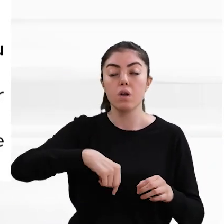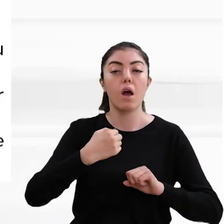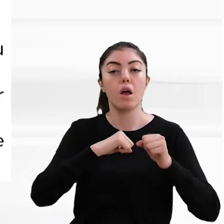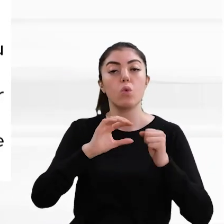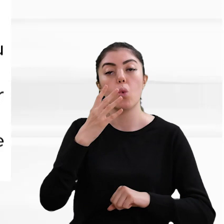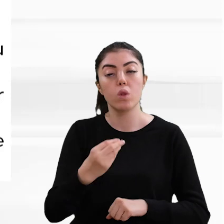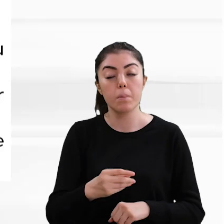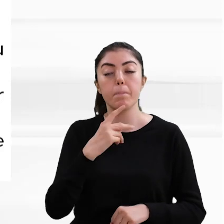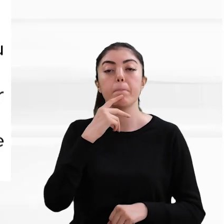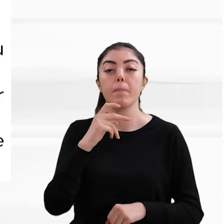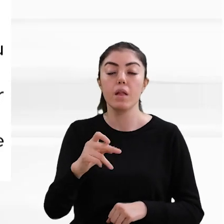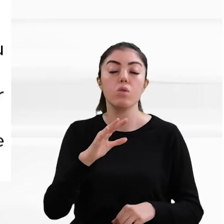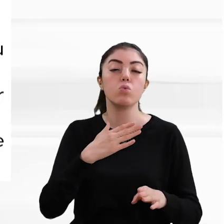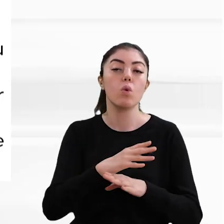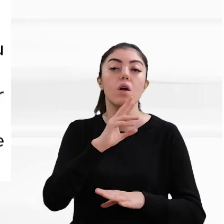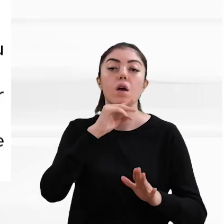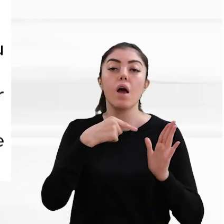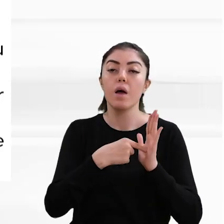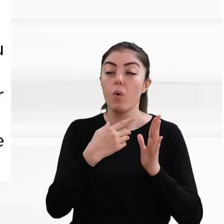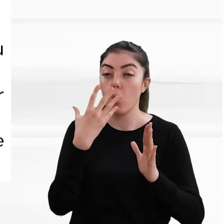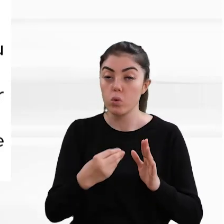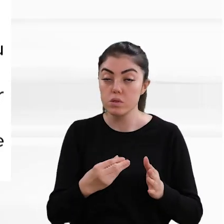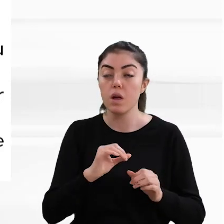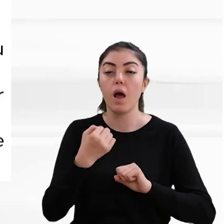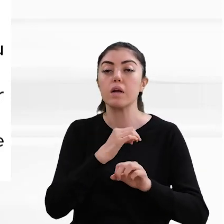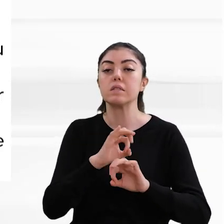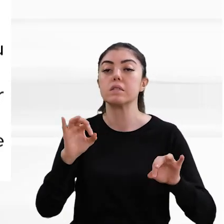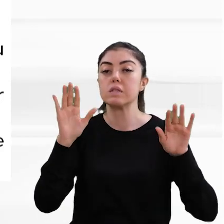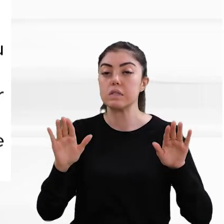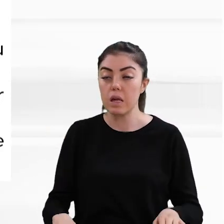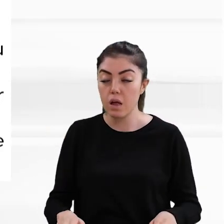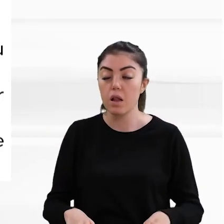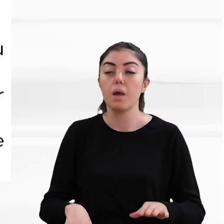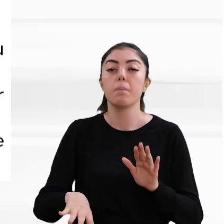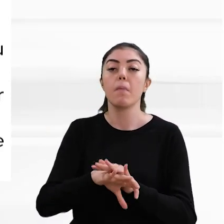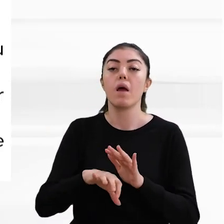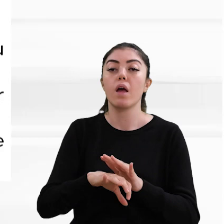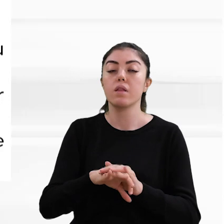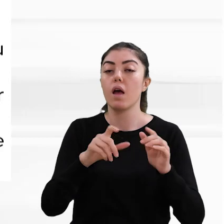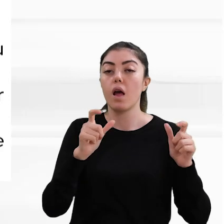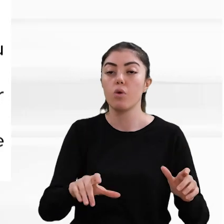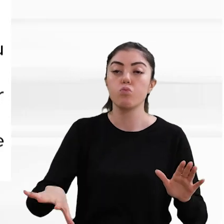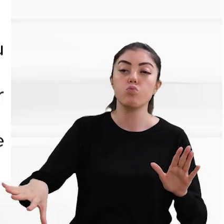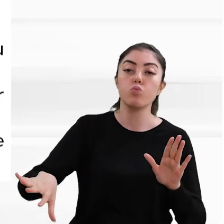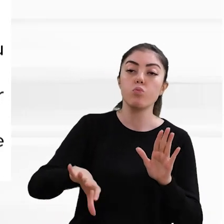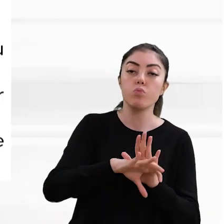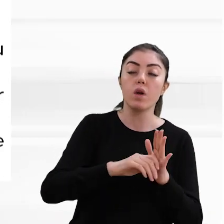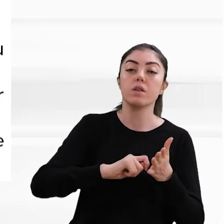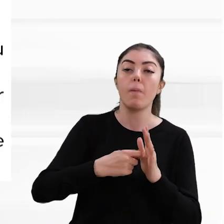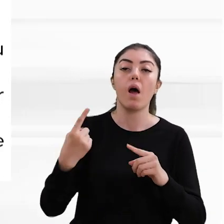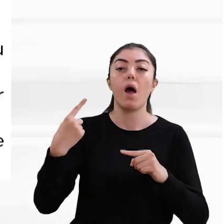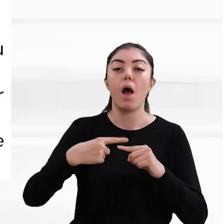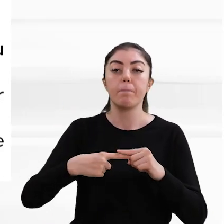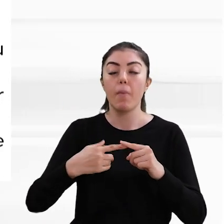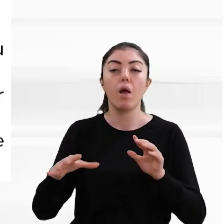hareket eder. B. Pil doğru akım kaynağı olduğu için hareketsiz kalır. C. Bobinin oluşturduğu manyetik alan tarafından çekilir ve